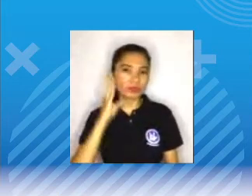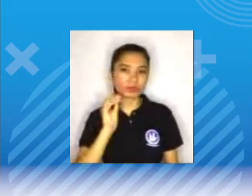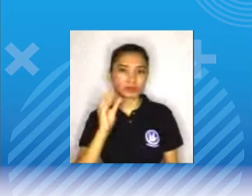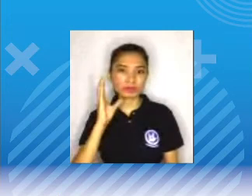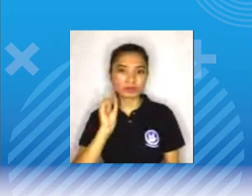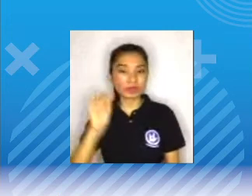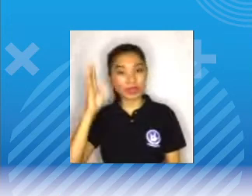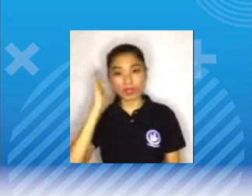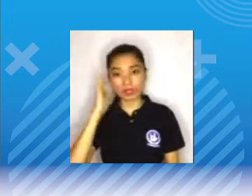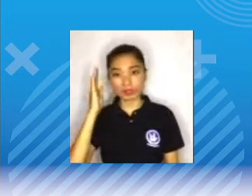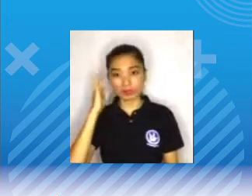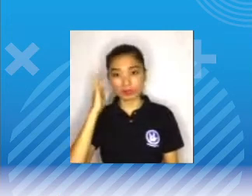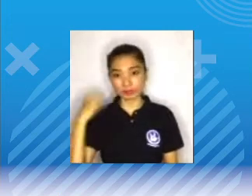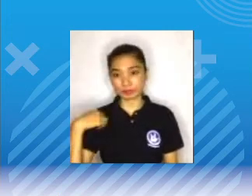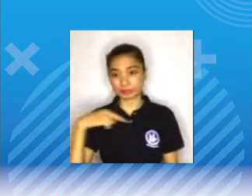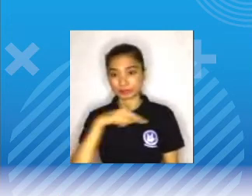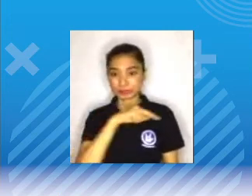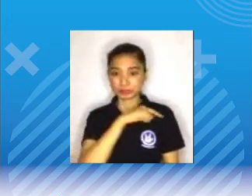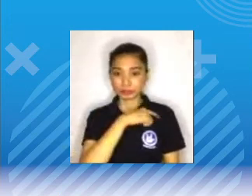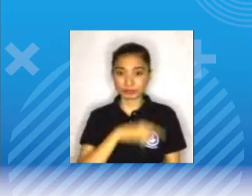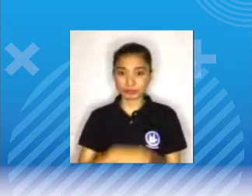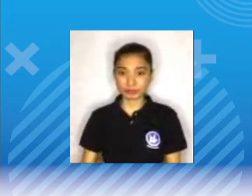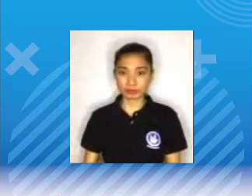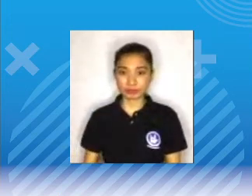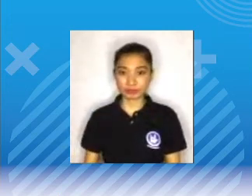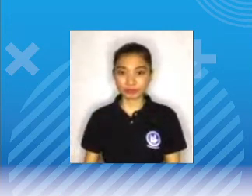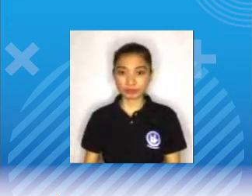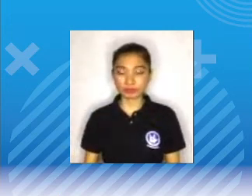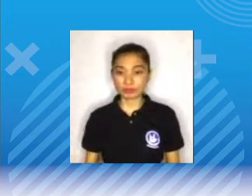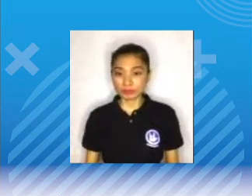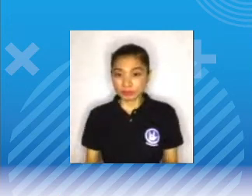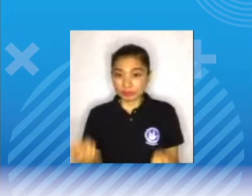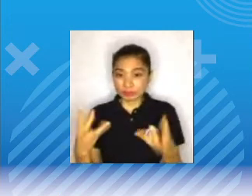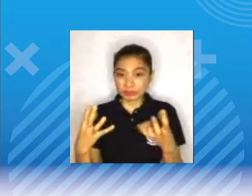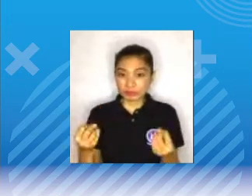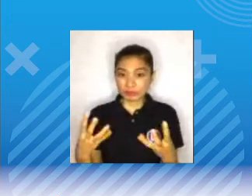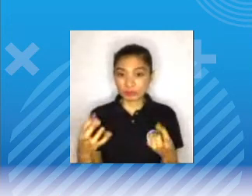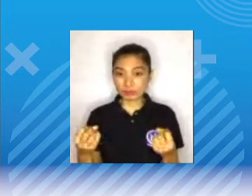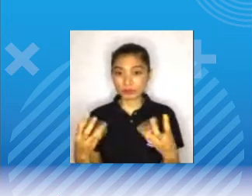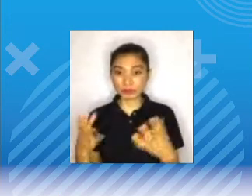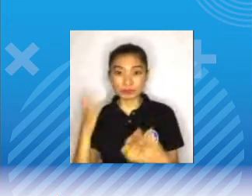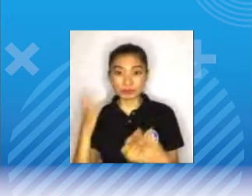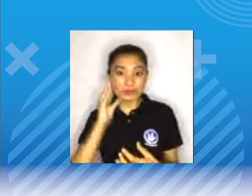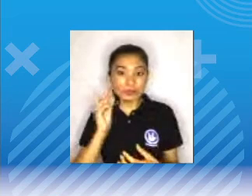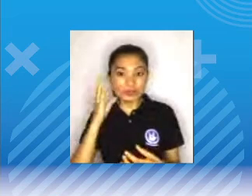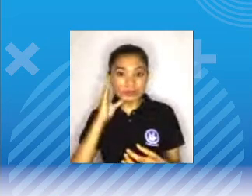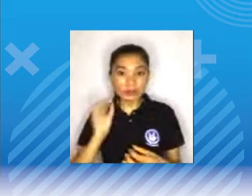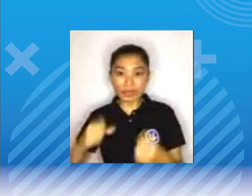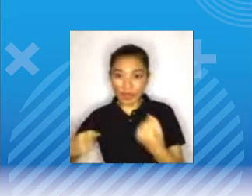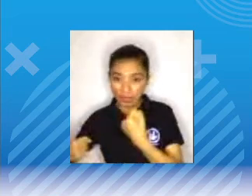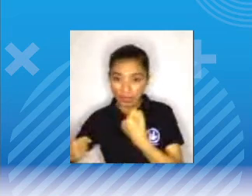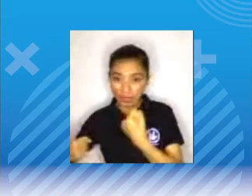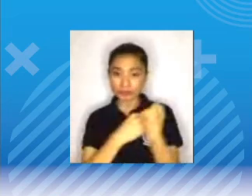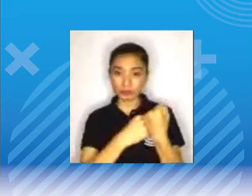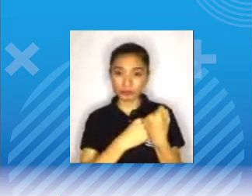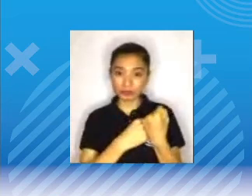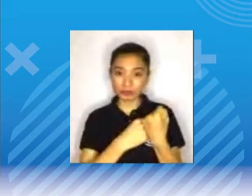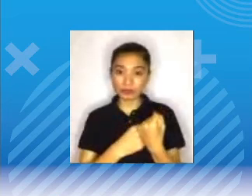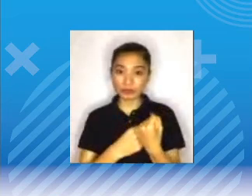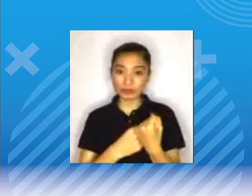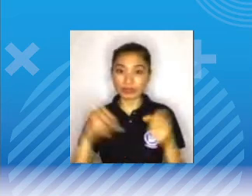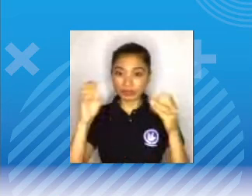na naging experience kung paano sinuportahan ang ating kaguruan pagdating sa professional development